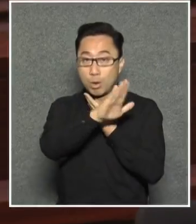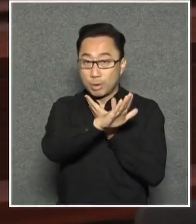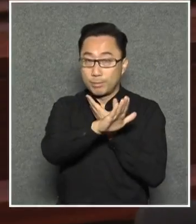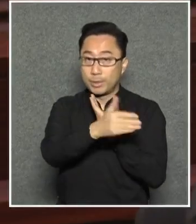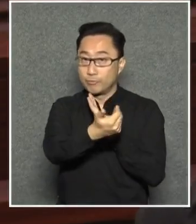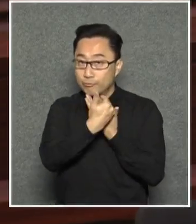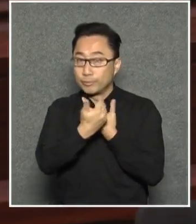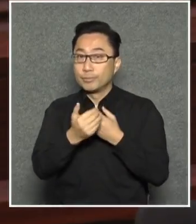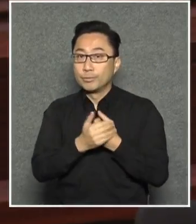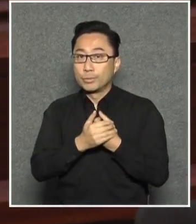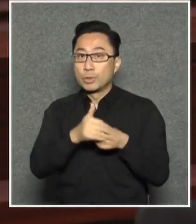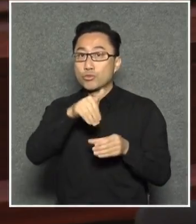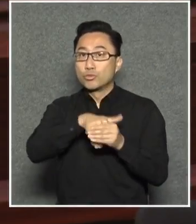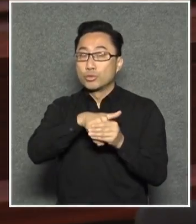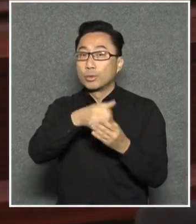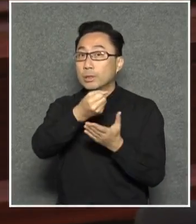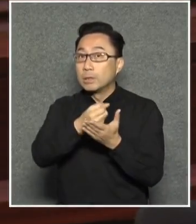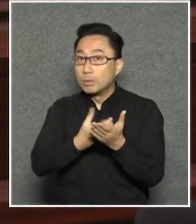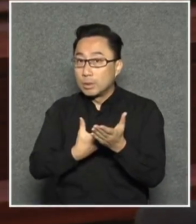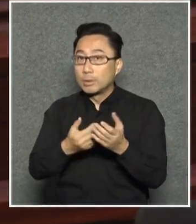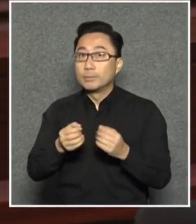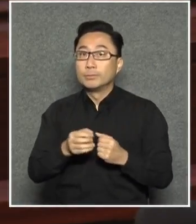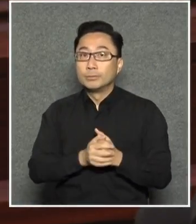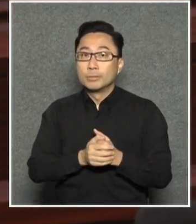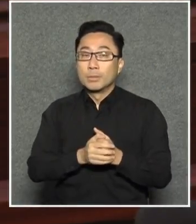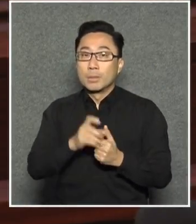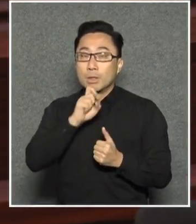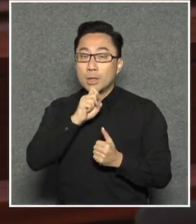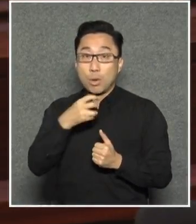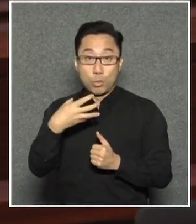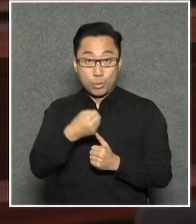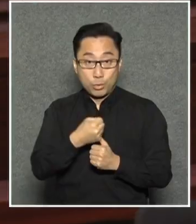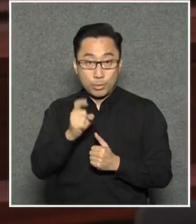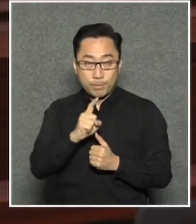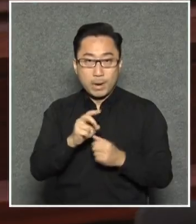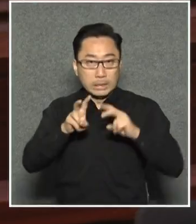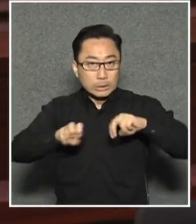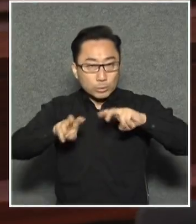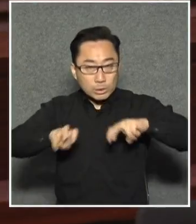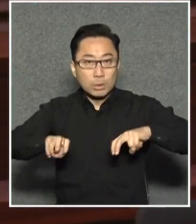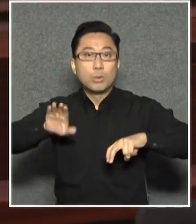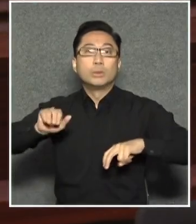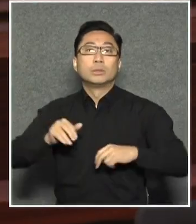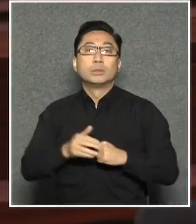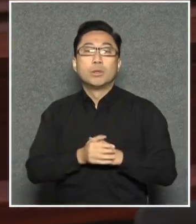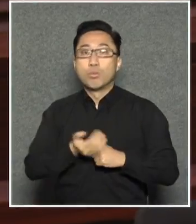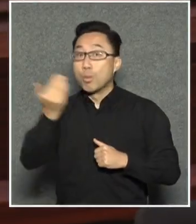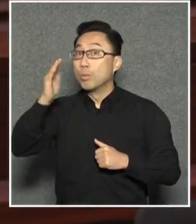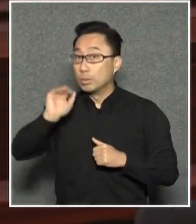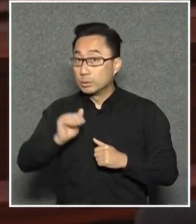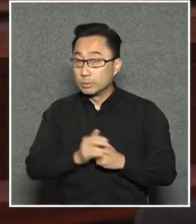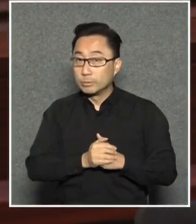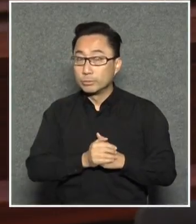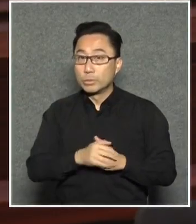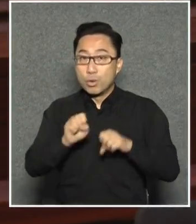我哋嘅選舉條例，都係絕對係有依個權限嚟到去作出調查同埋跟進。所以我再次呼籲兩樣嘢：第一，